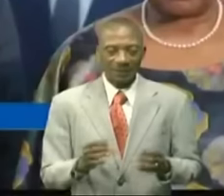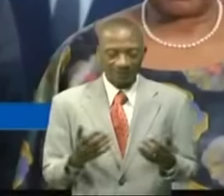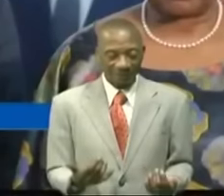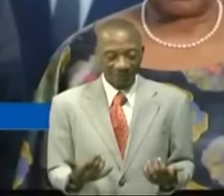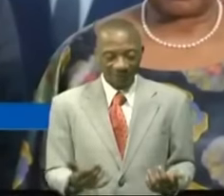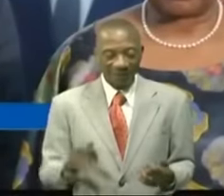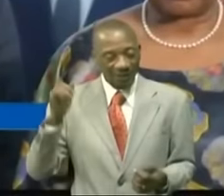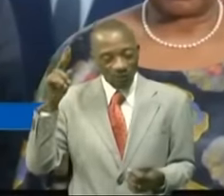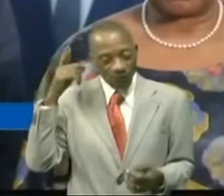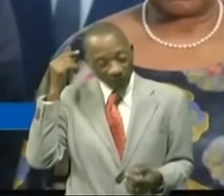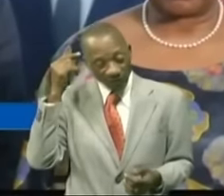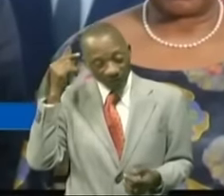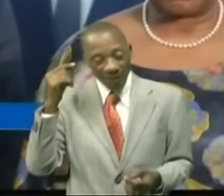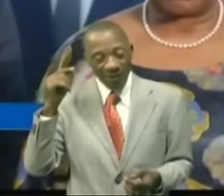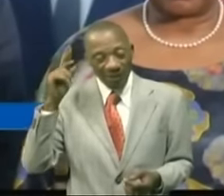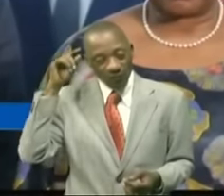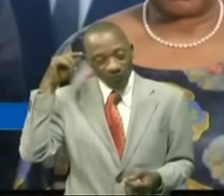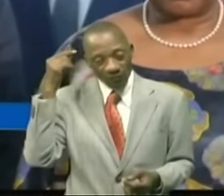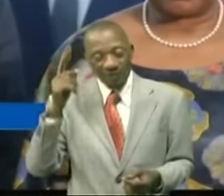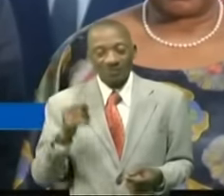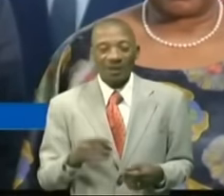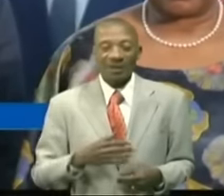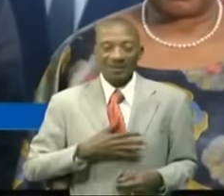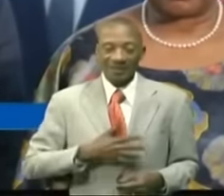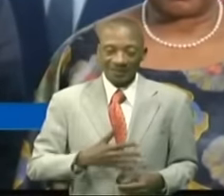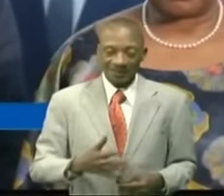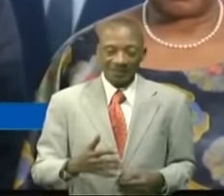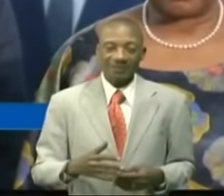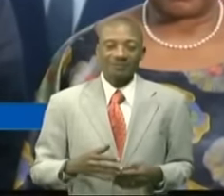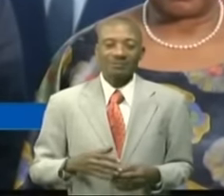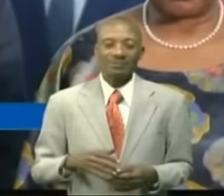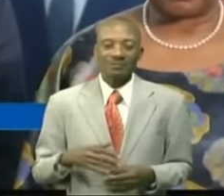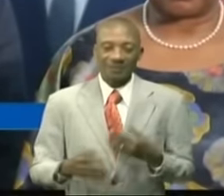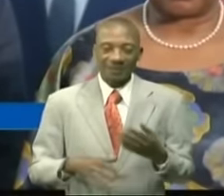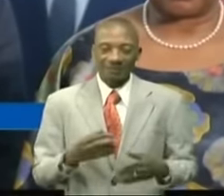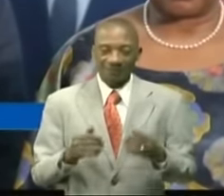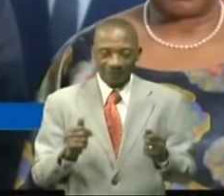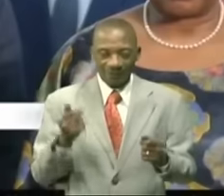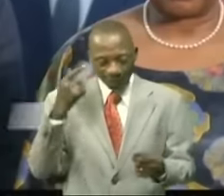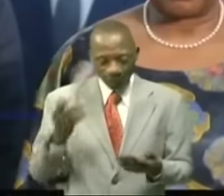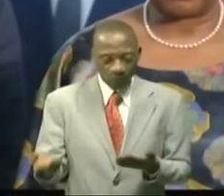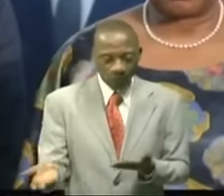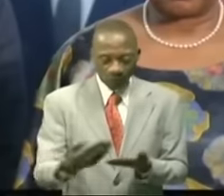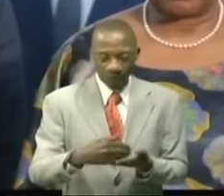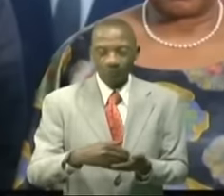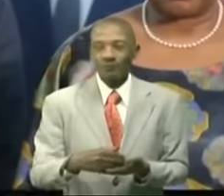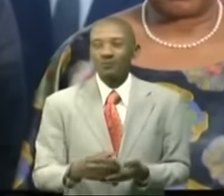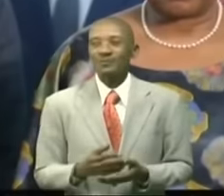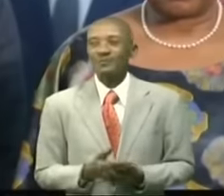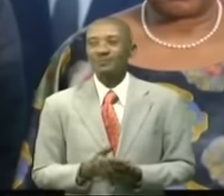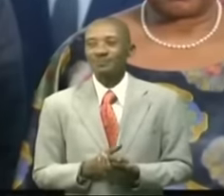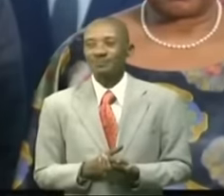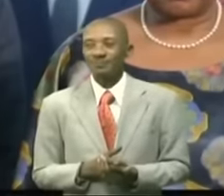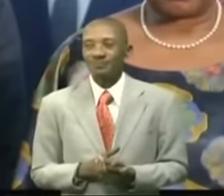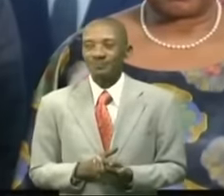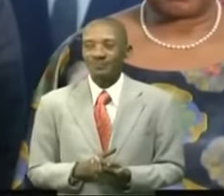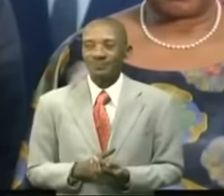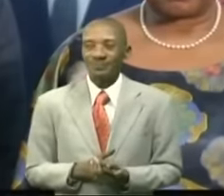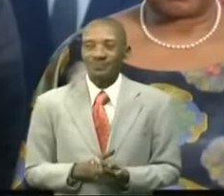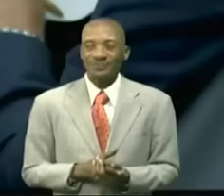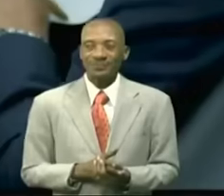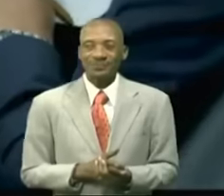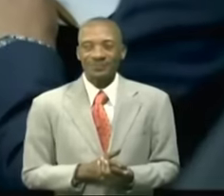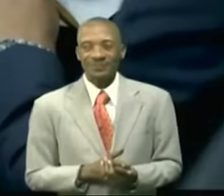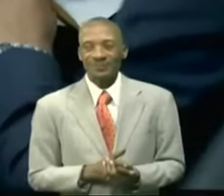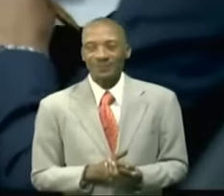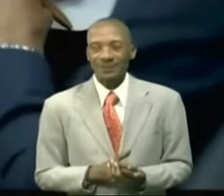que les différents opérateurs économiques reviennent à la raison, cessent de spéculer sur le franc